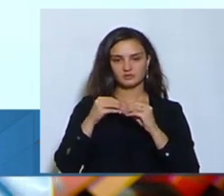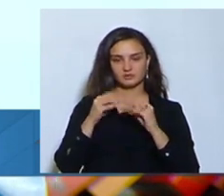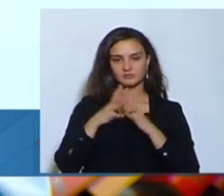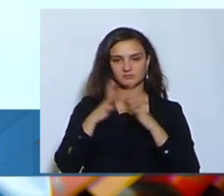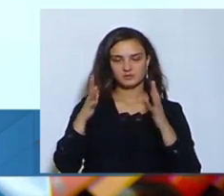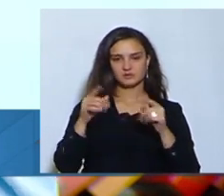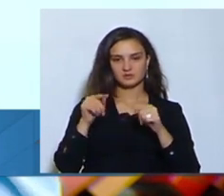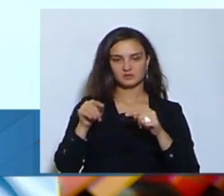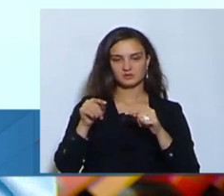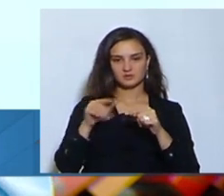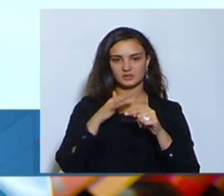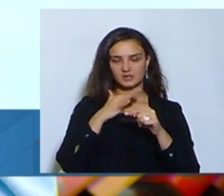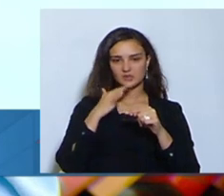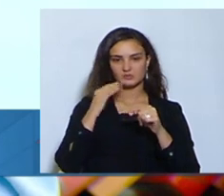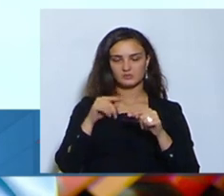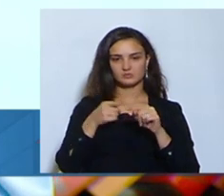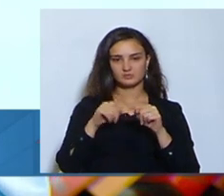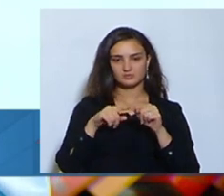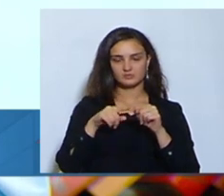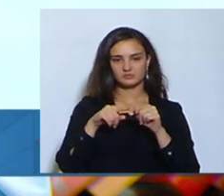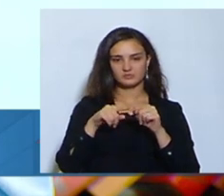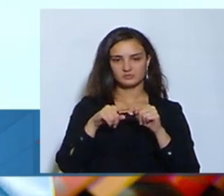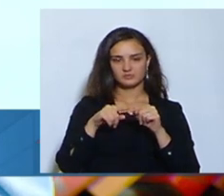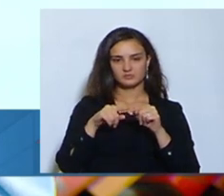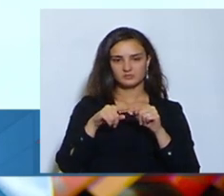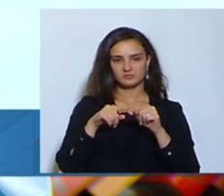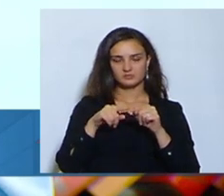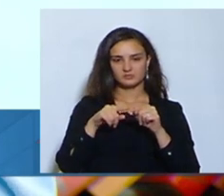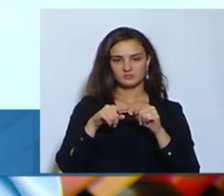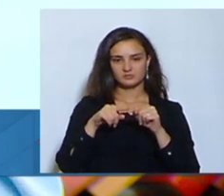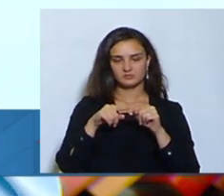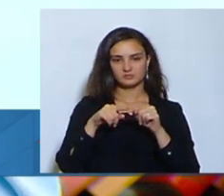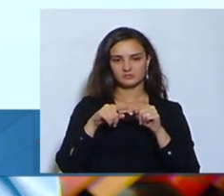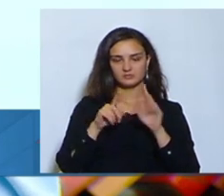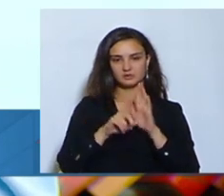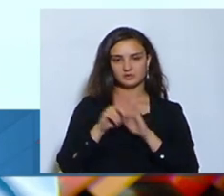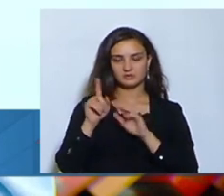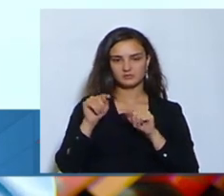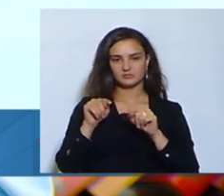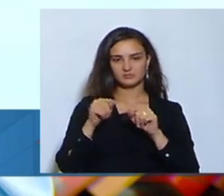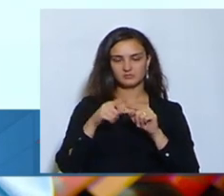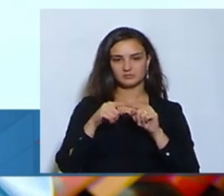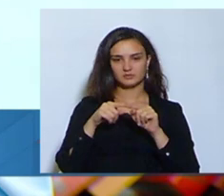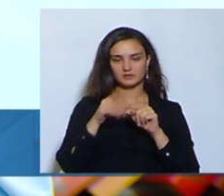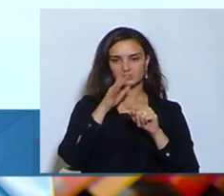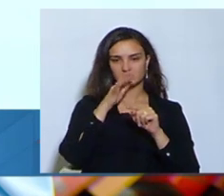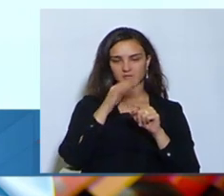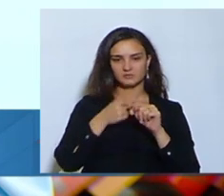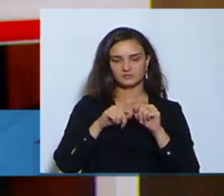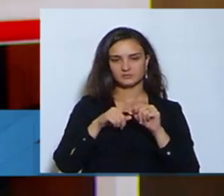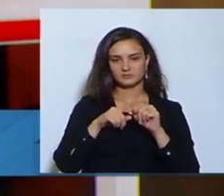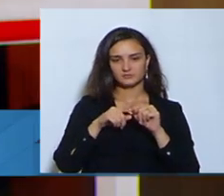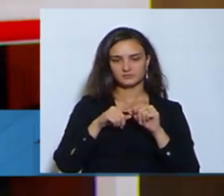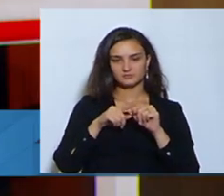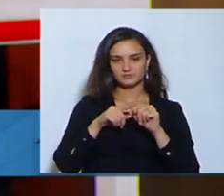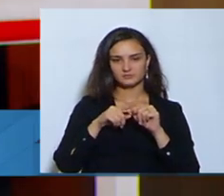მეტი რაოდენობრივად ვაფასებთ და ხარისხობრივად ხო ყოველთვის აშლილობებს. ანუ იწყება ადრეული მოზარდობის ასაკში. ამ ბოდიში მე თან